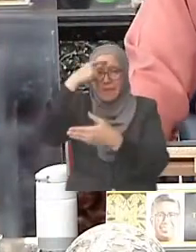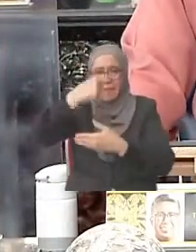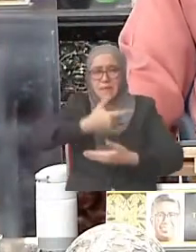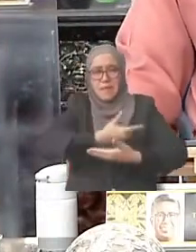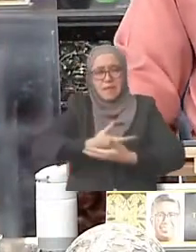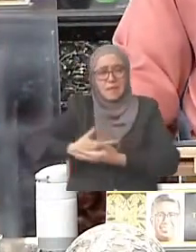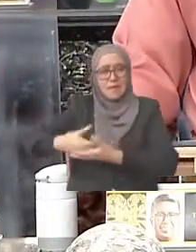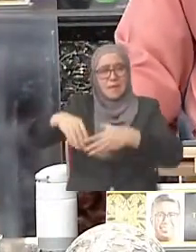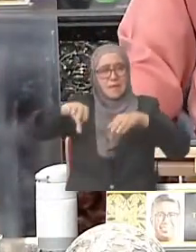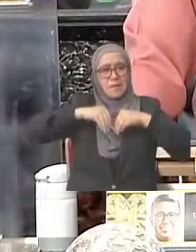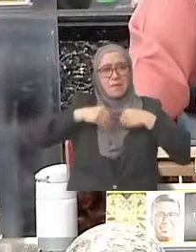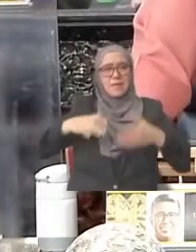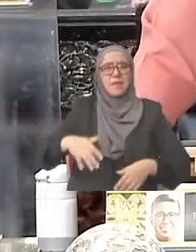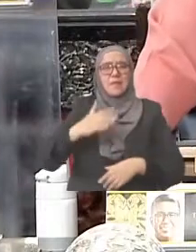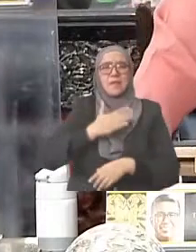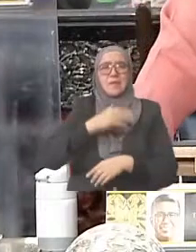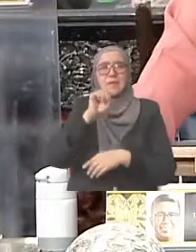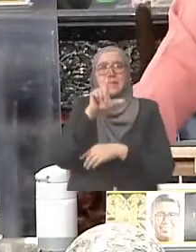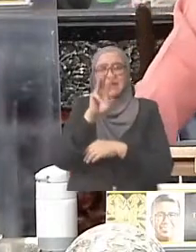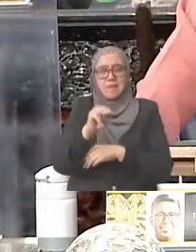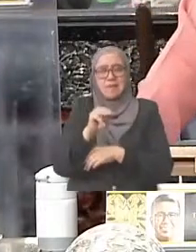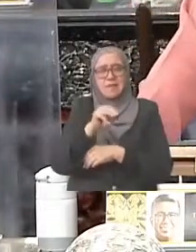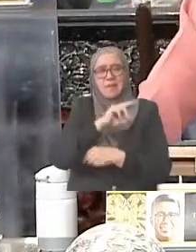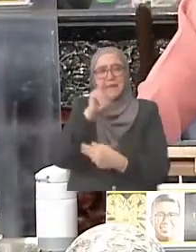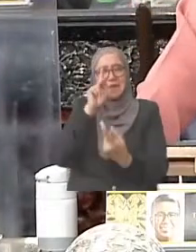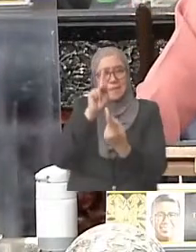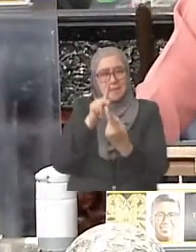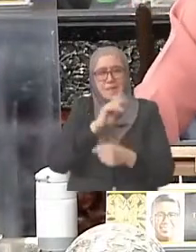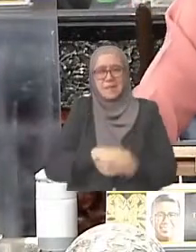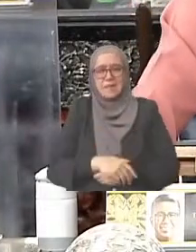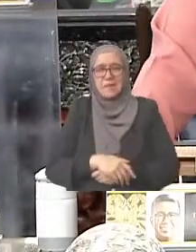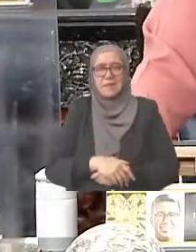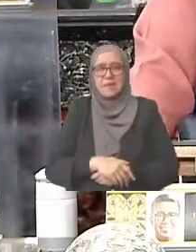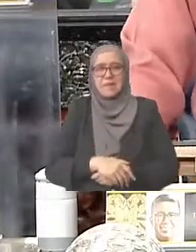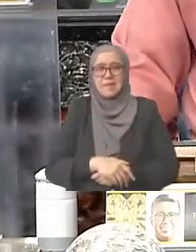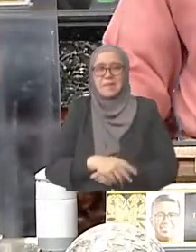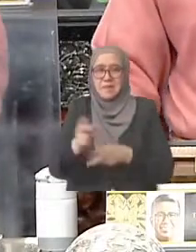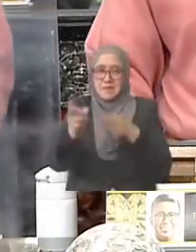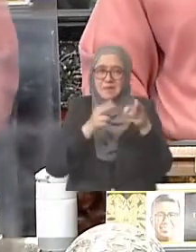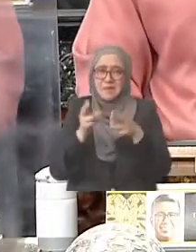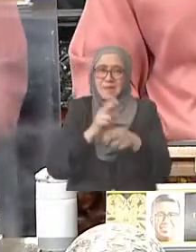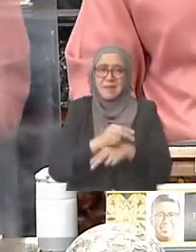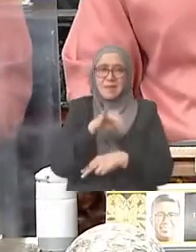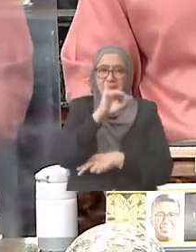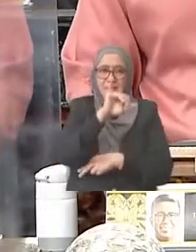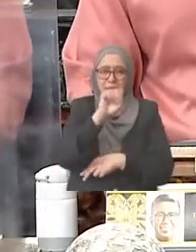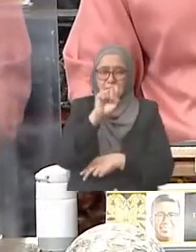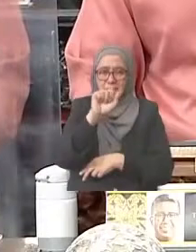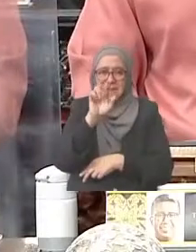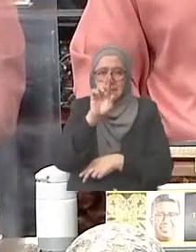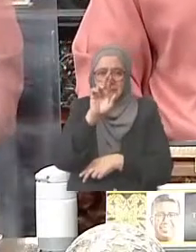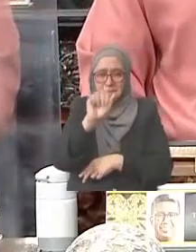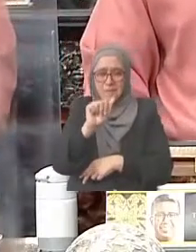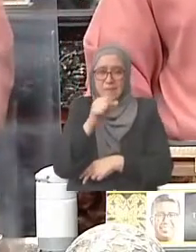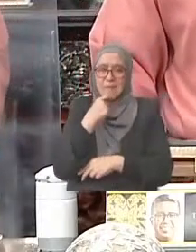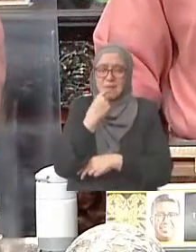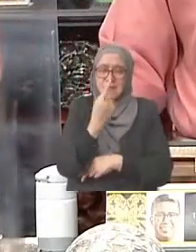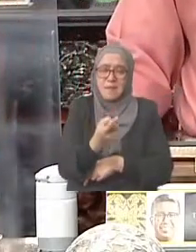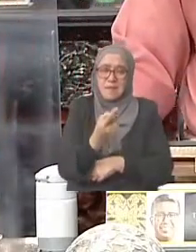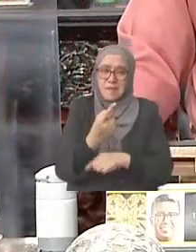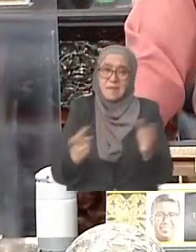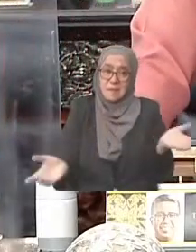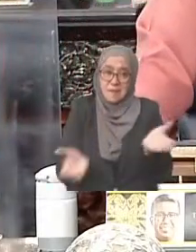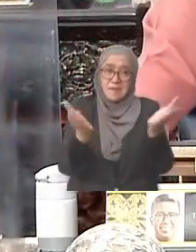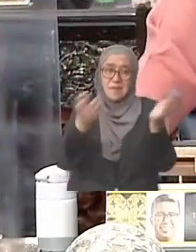yang layak Hai inisiatif azzaraan dilaksanakan bagi menggalakkan pekerja sektor informal menabung untuk hari